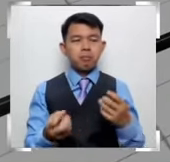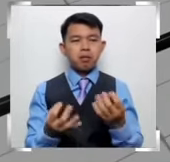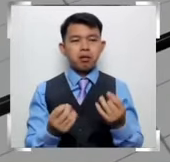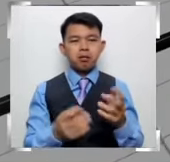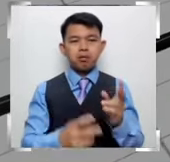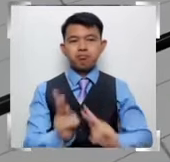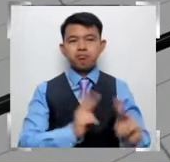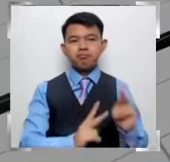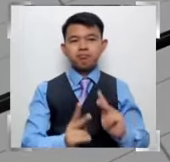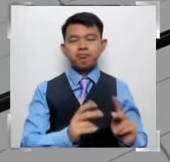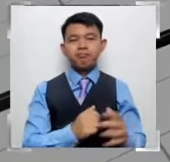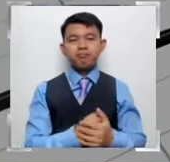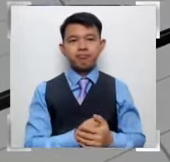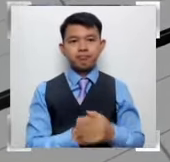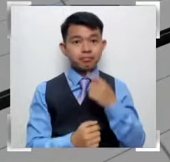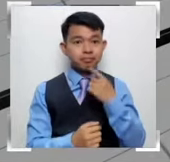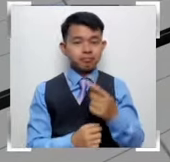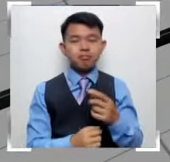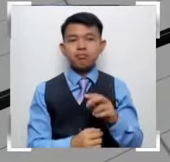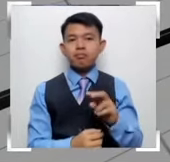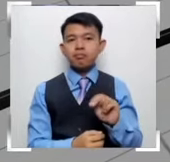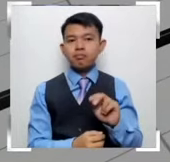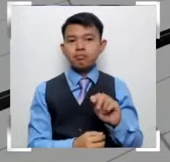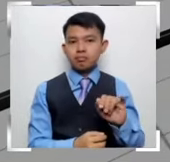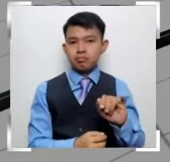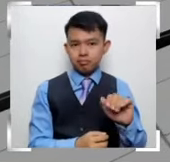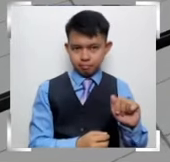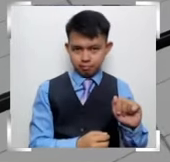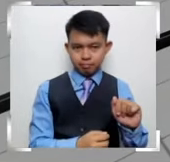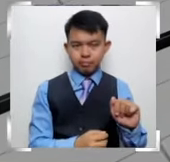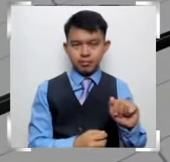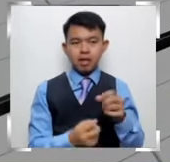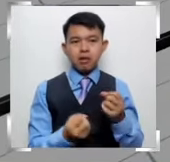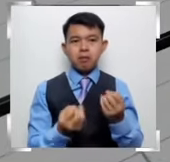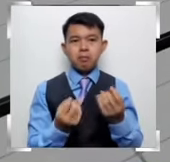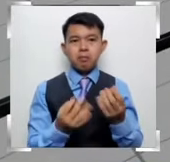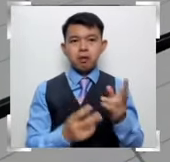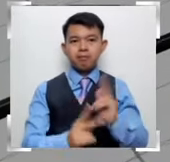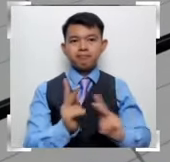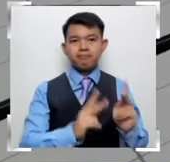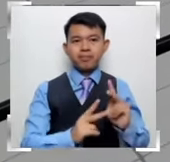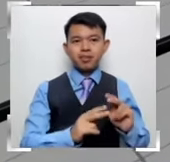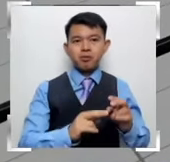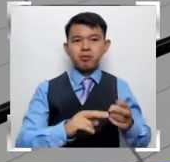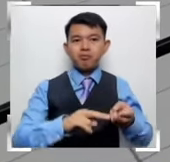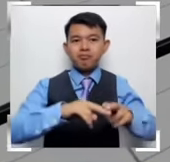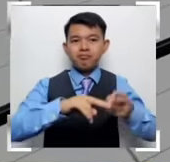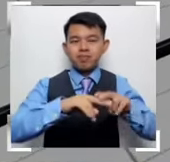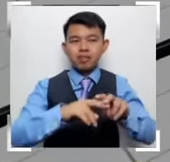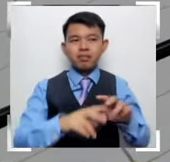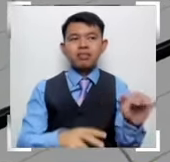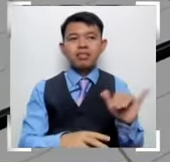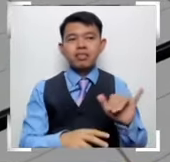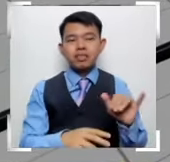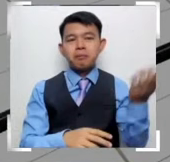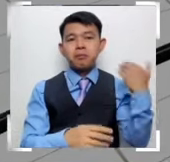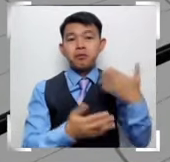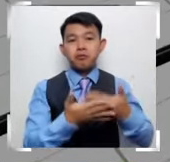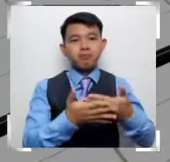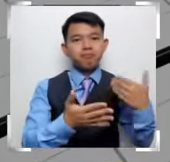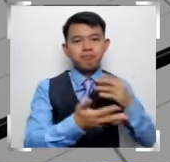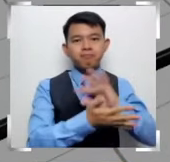Airport Authority, bumabalik na ang dami ng pasahero sa dating bilang noong bago mag-pandemic. At mula sa NAIA Terminal